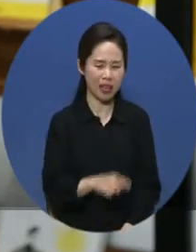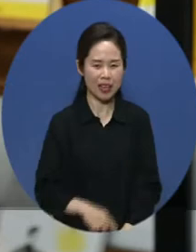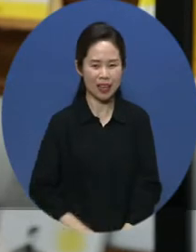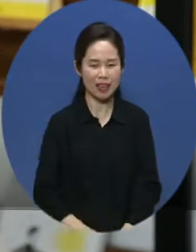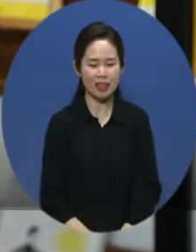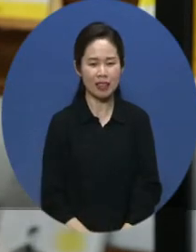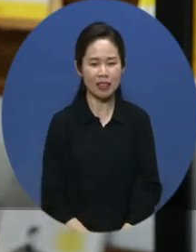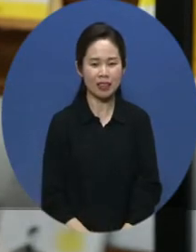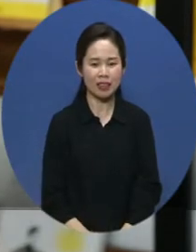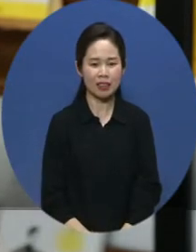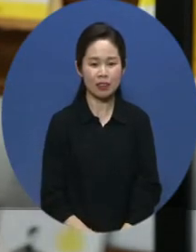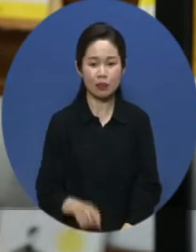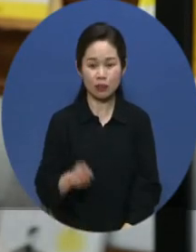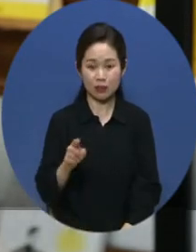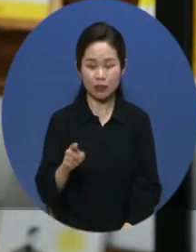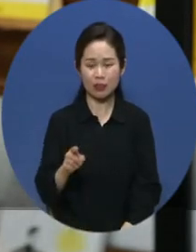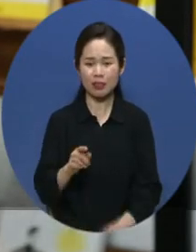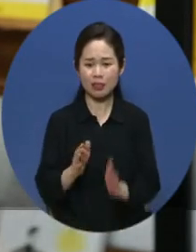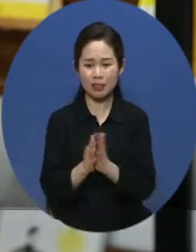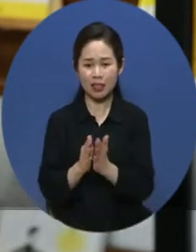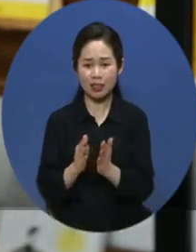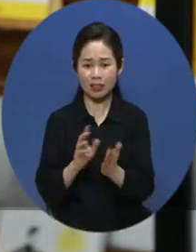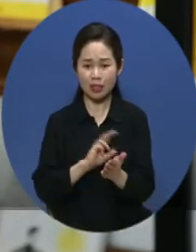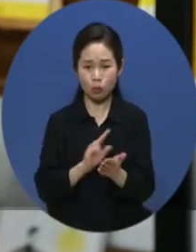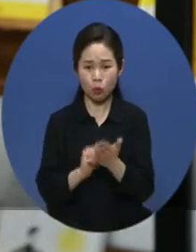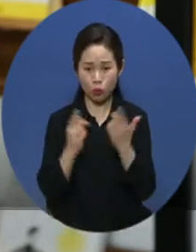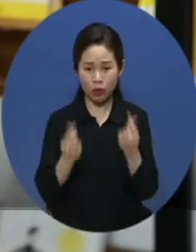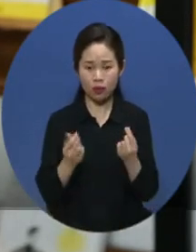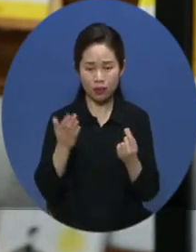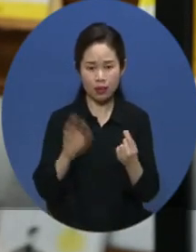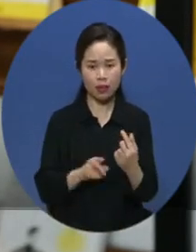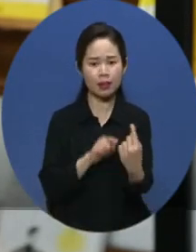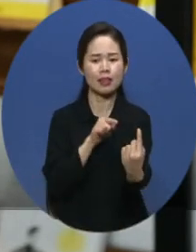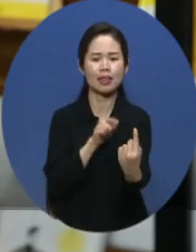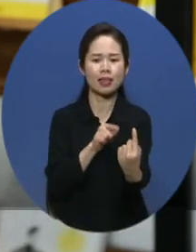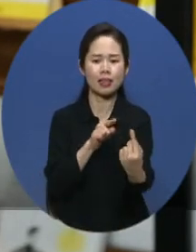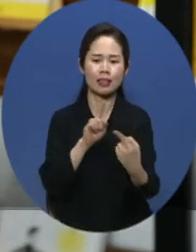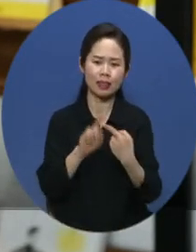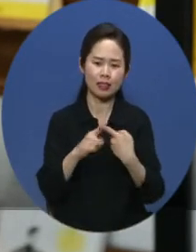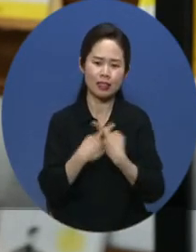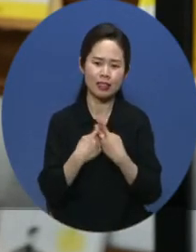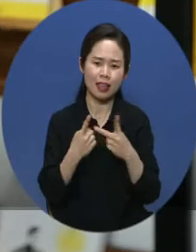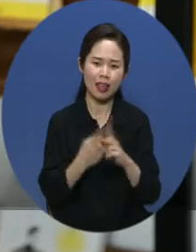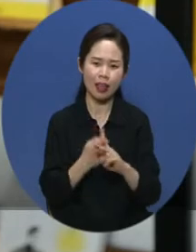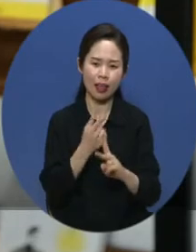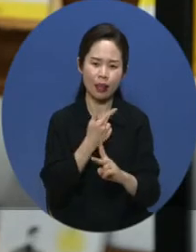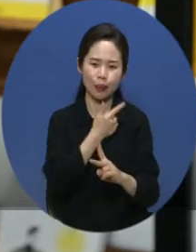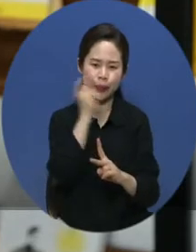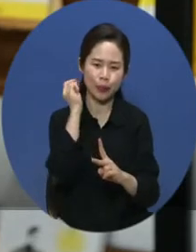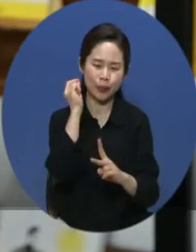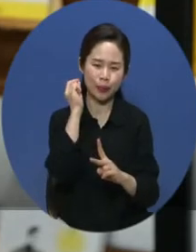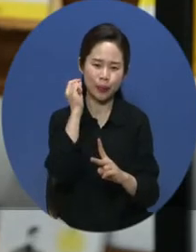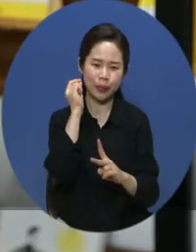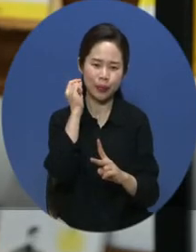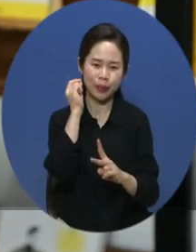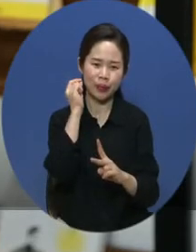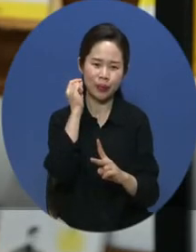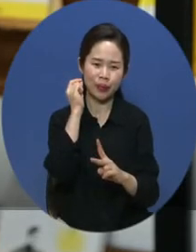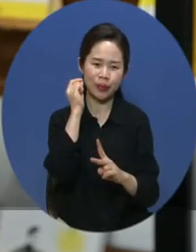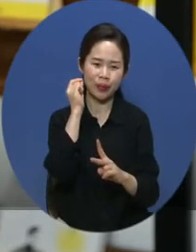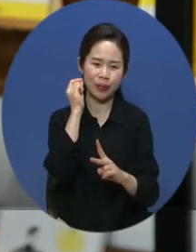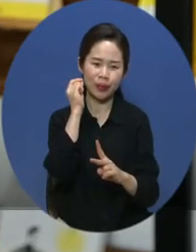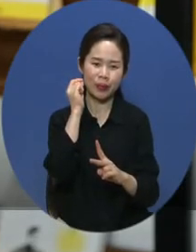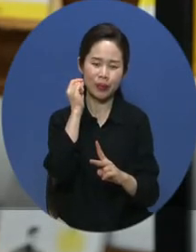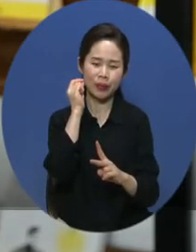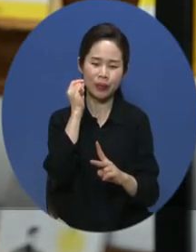했었습니다. 같은 작품이긴 했었는데 대상자에 대한 이해가 충분히 돼 있지 않은 상태에서 굉장히 추상적으로